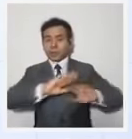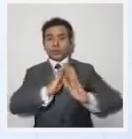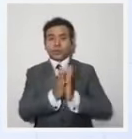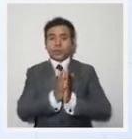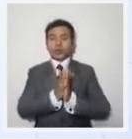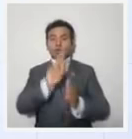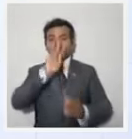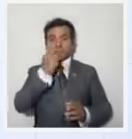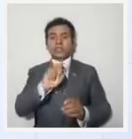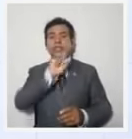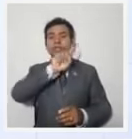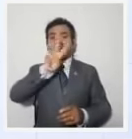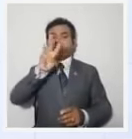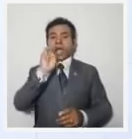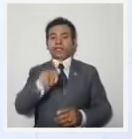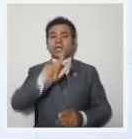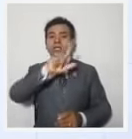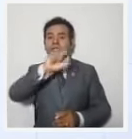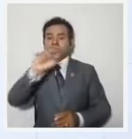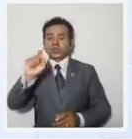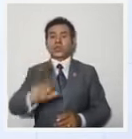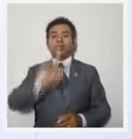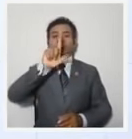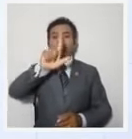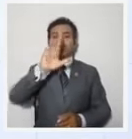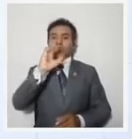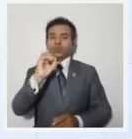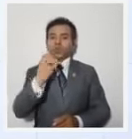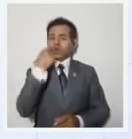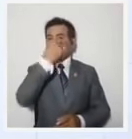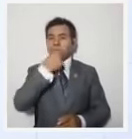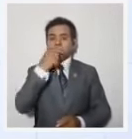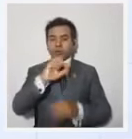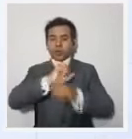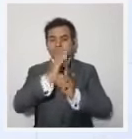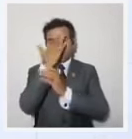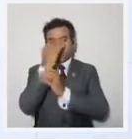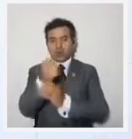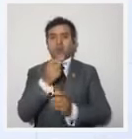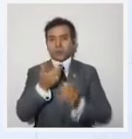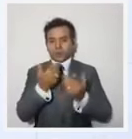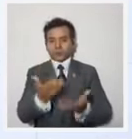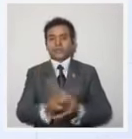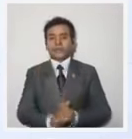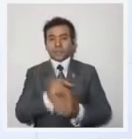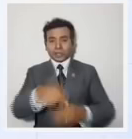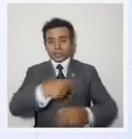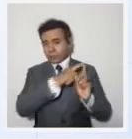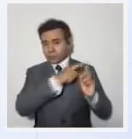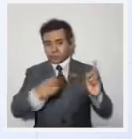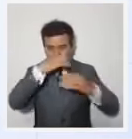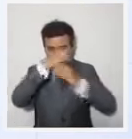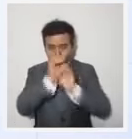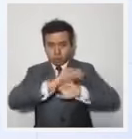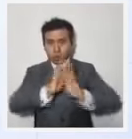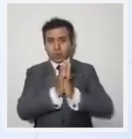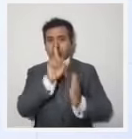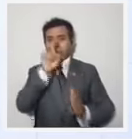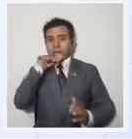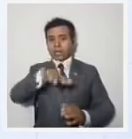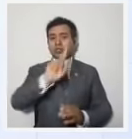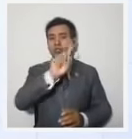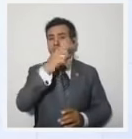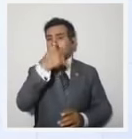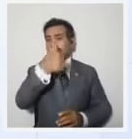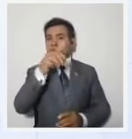৬৬৩ জন এবং এ পর্যন্ত রোগী শনাক্ত হলো ১৩৭৭০ জন। আমরা এ